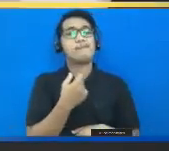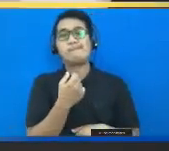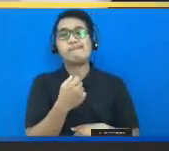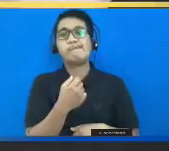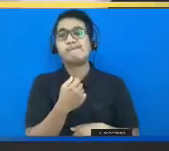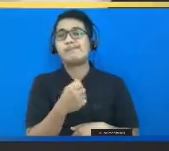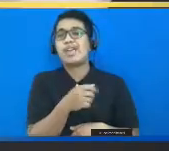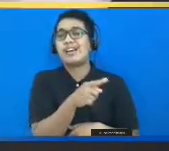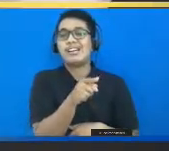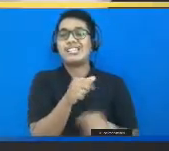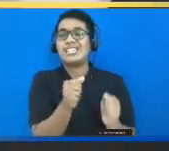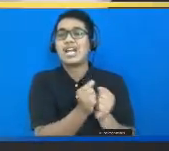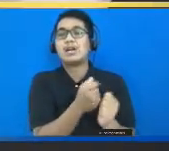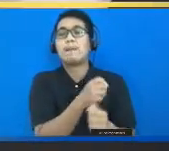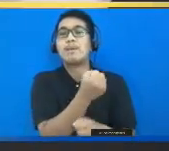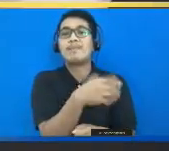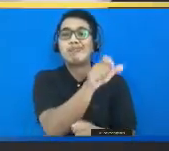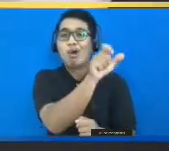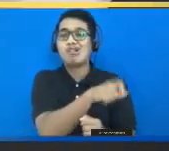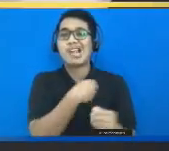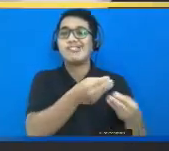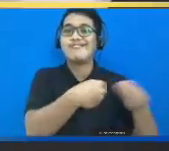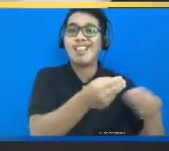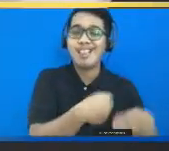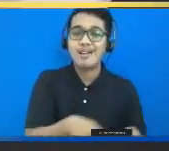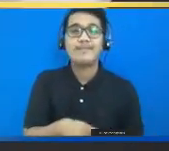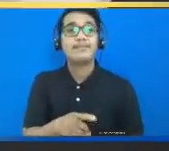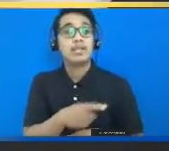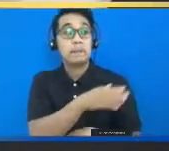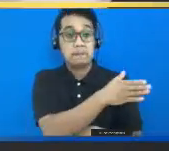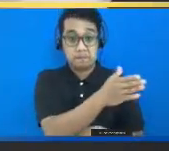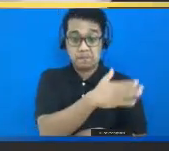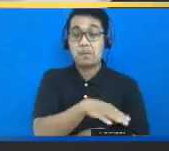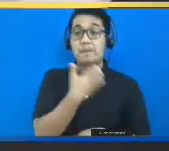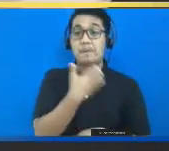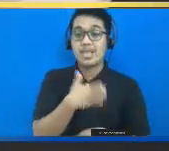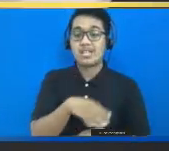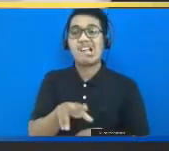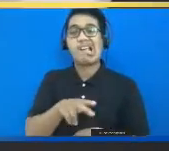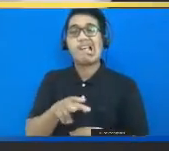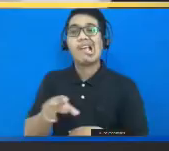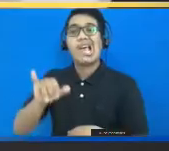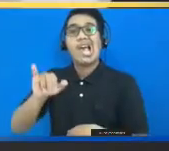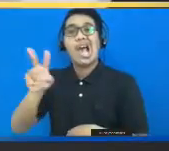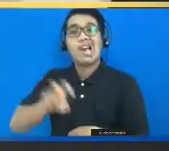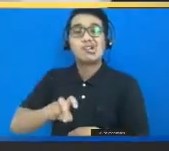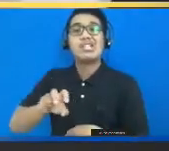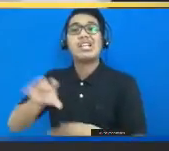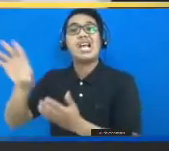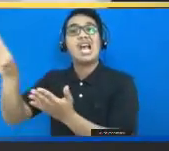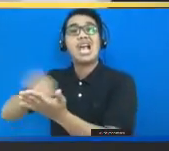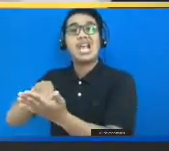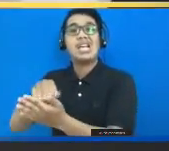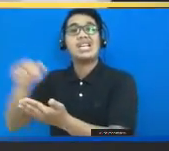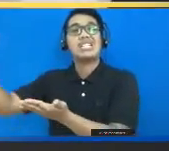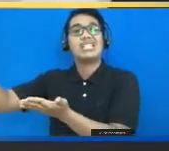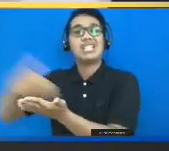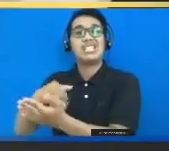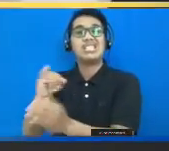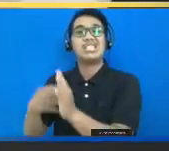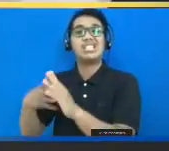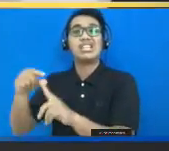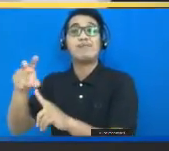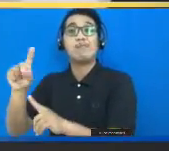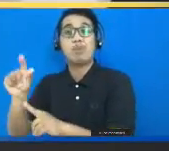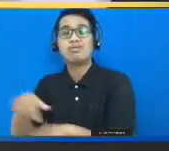mereka yang tadinya nggak bisa mengandalkan pertanian lokal harus impor hortikultura terutama ya dateng